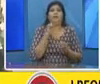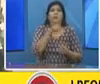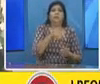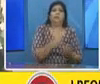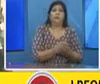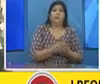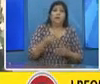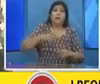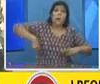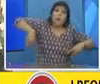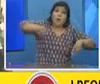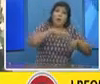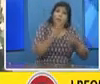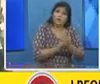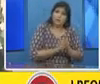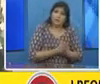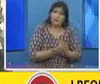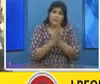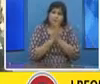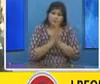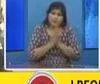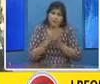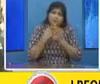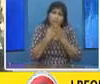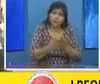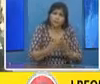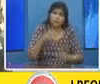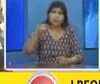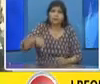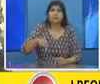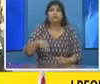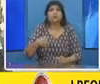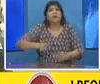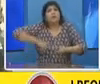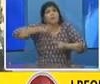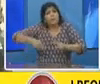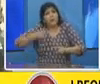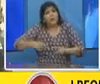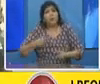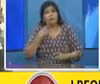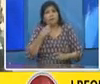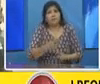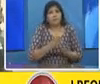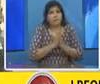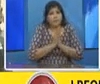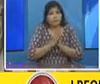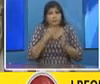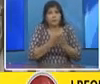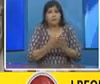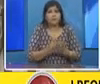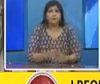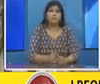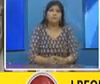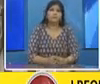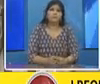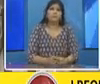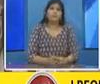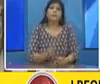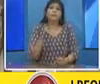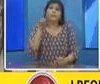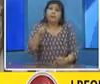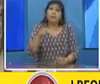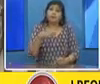सभी देशवासियों से मेरा निवेदन और ये निवेदन में बार करता हूँ। मेरा निवेदन है